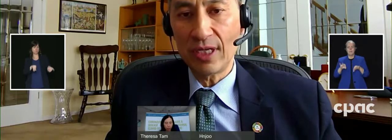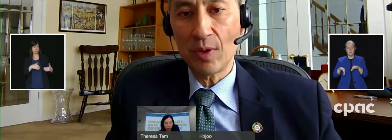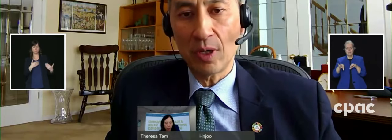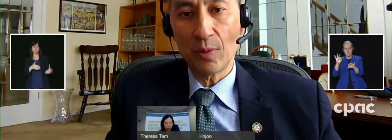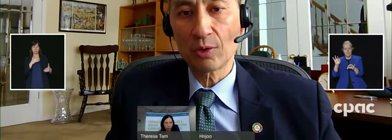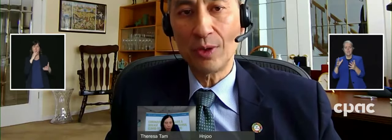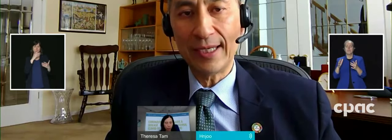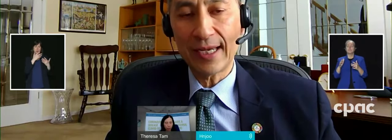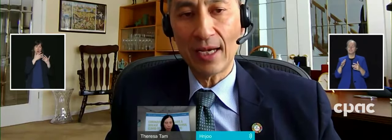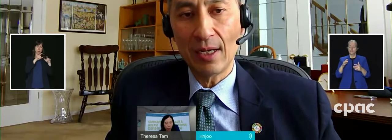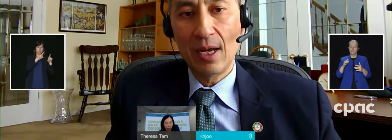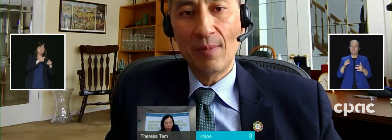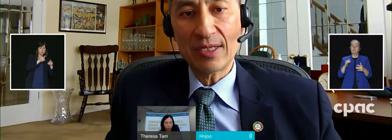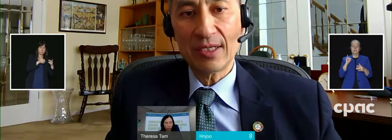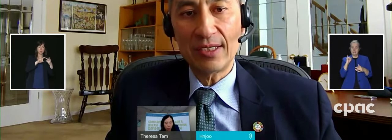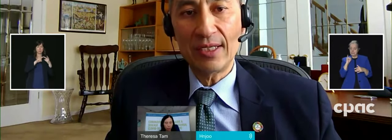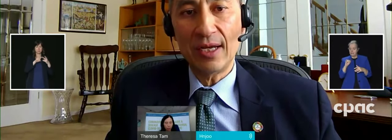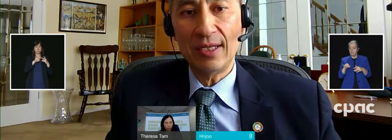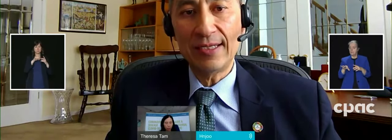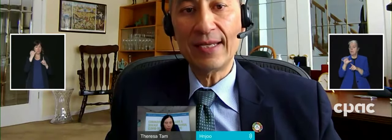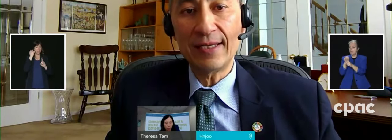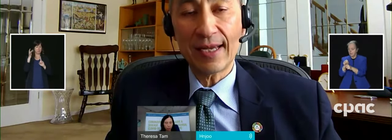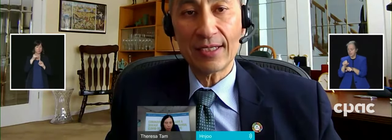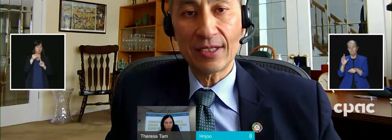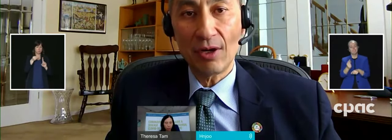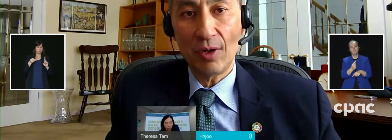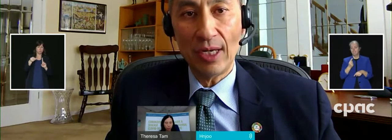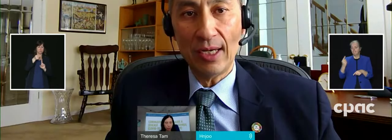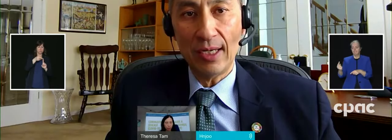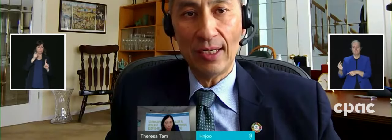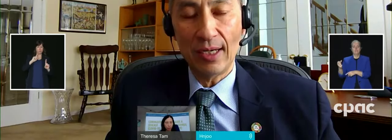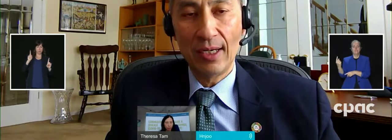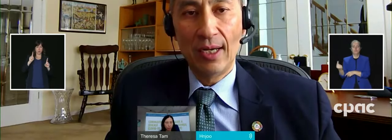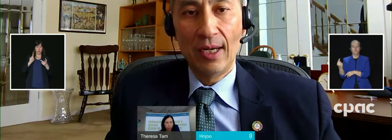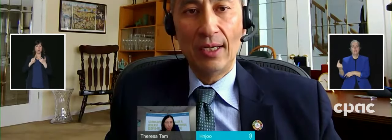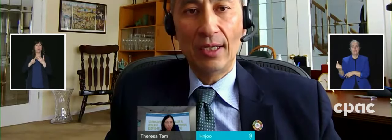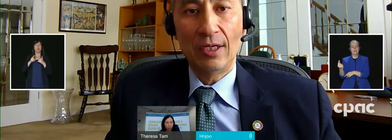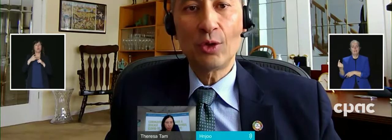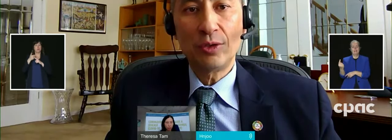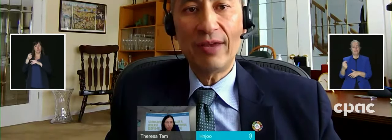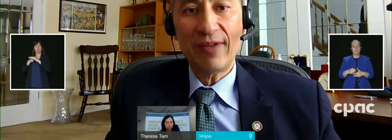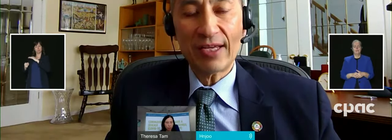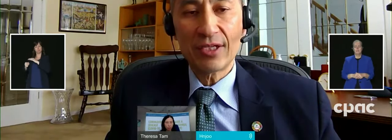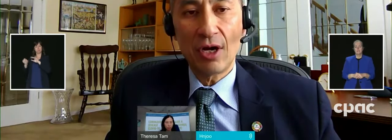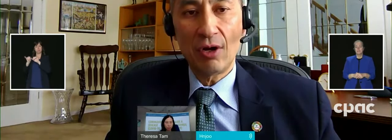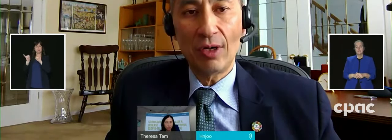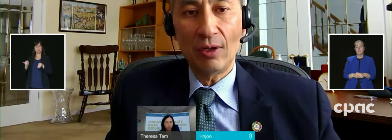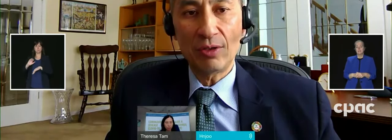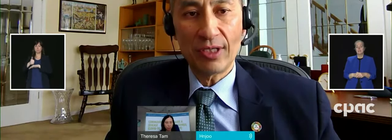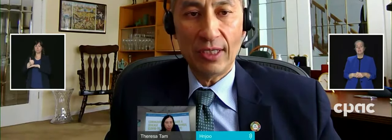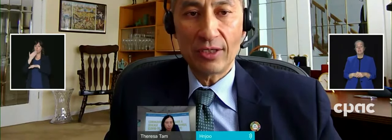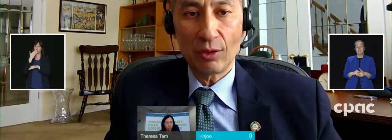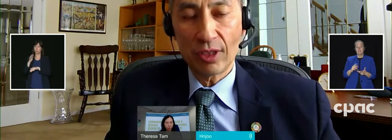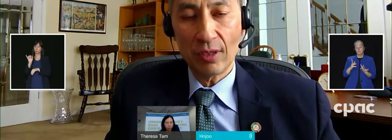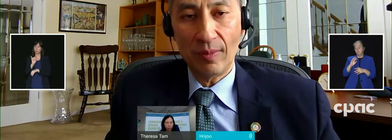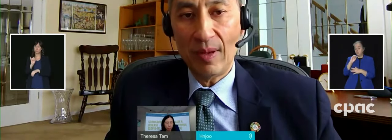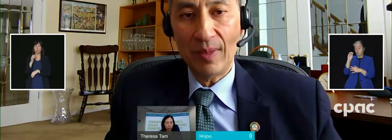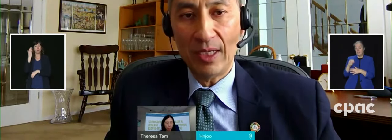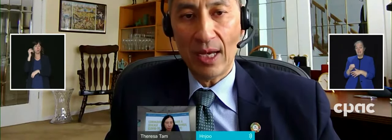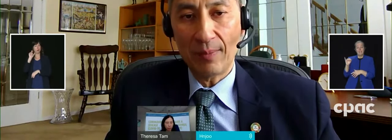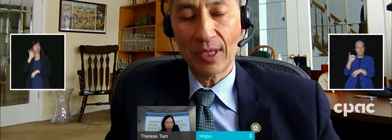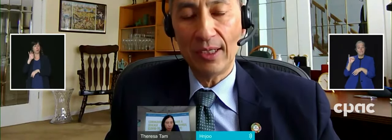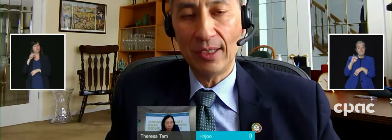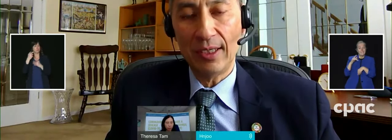s'isoler aussi pour tous les cas. Parce que si les indications et le taux d'infection, aussi des autres,